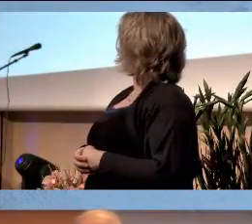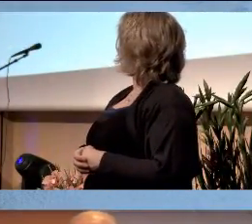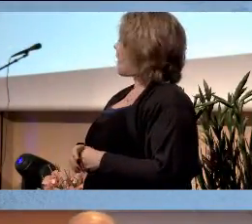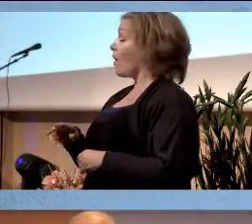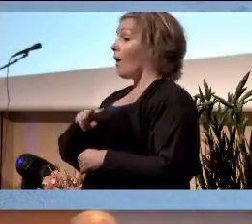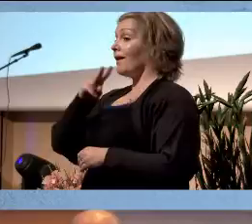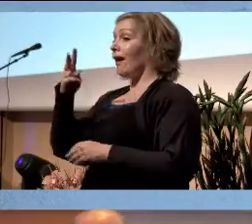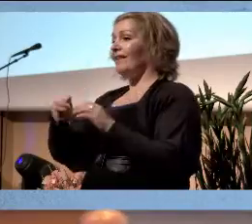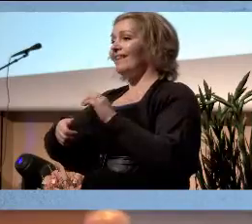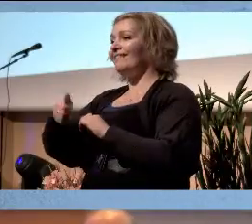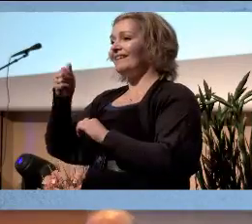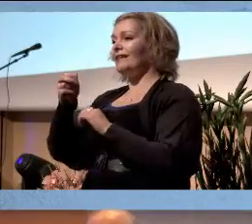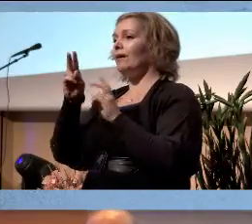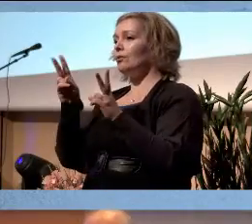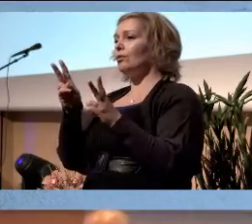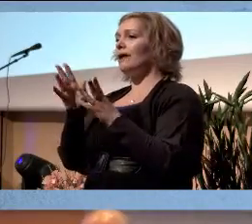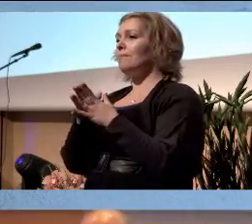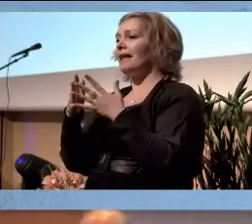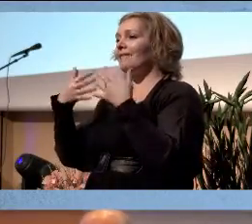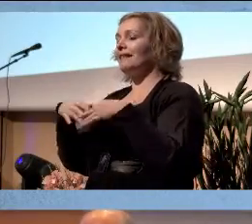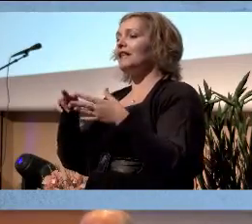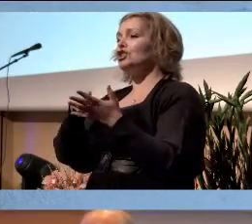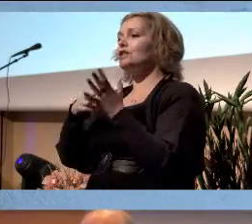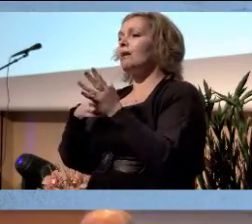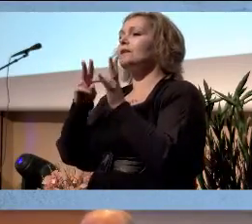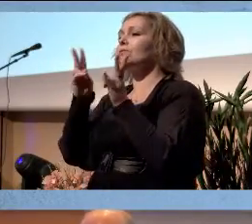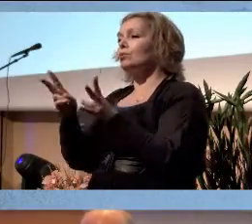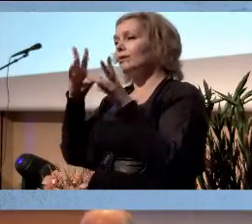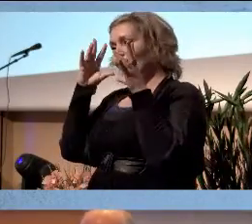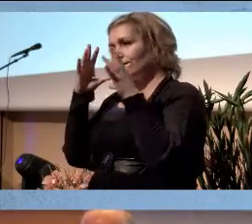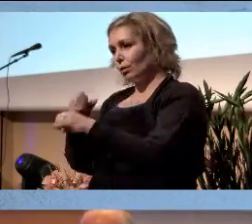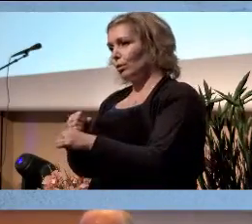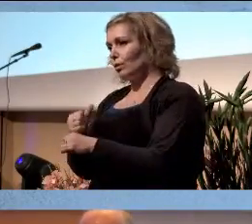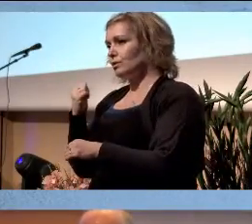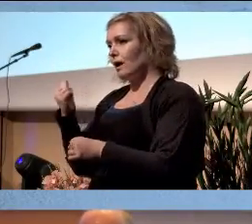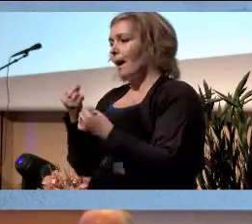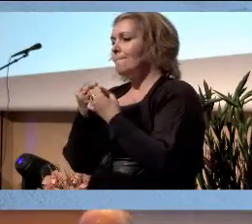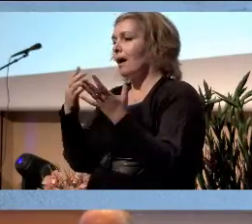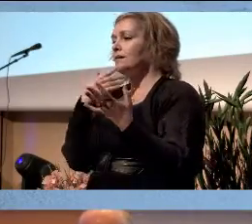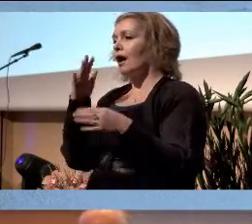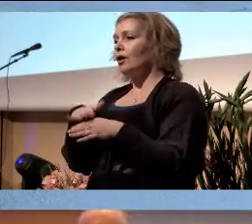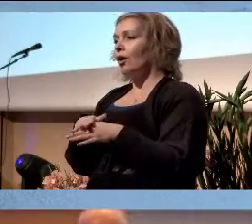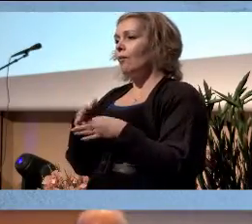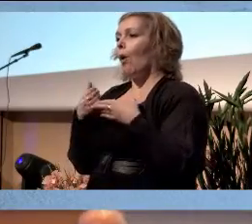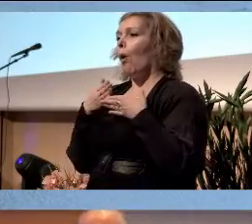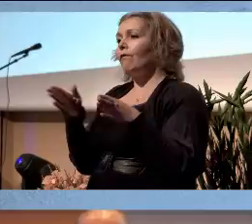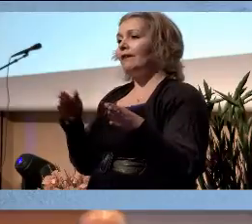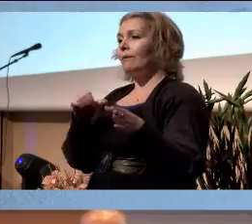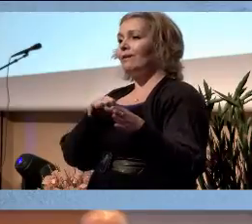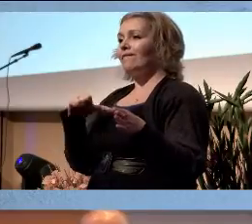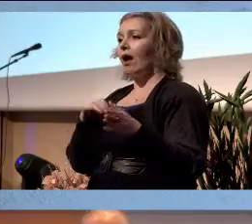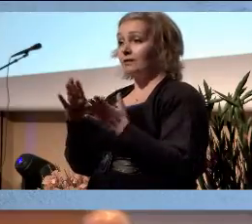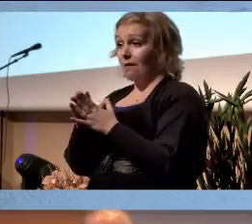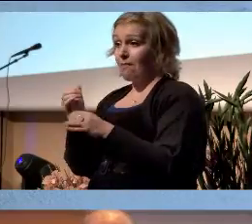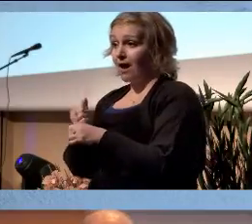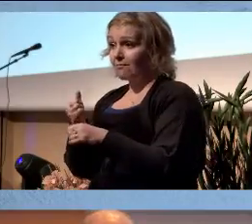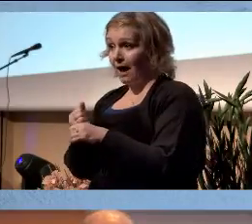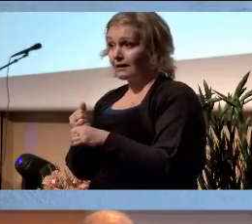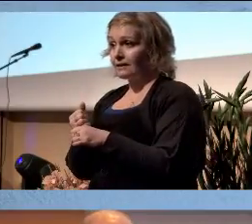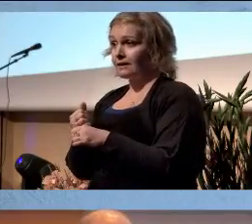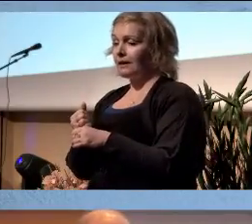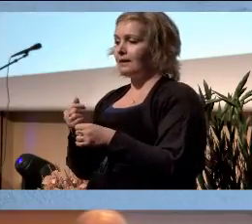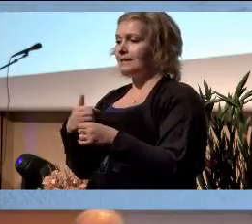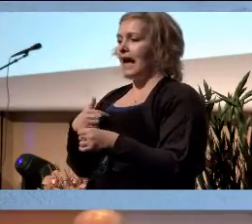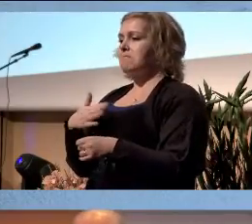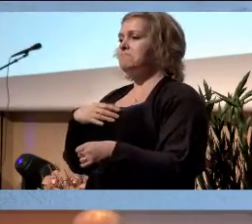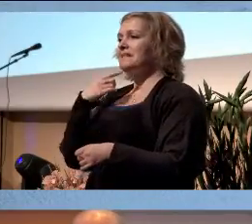En annen viktig brukermedvirkning systematisk brukfokus. Mange snakker om offentlig og privat samarbeid.